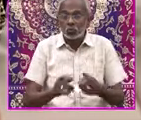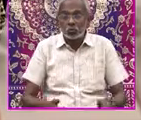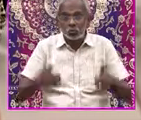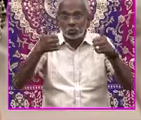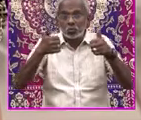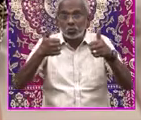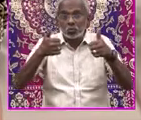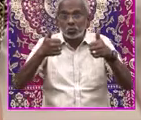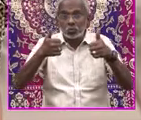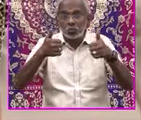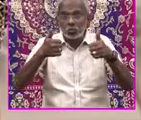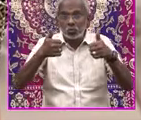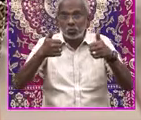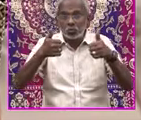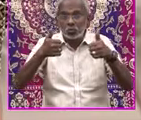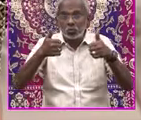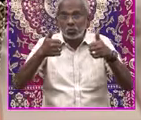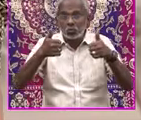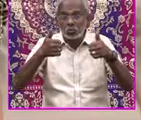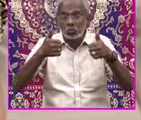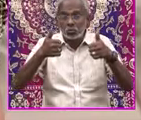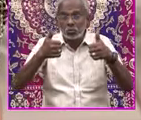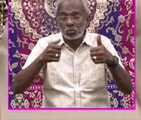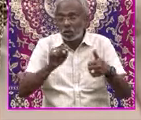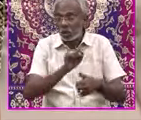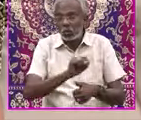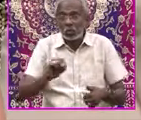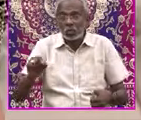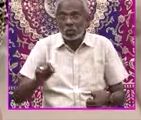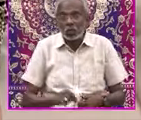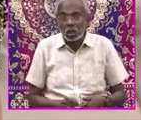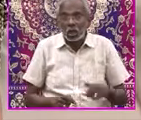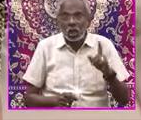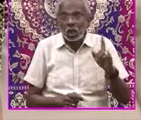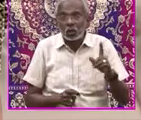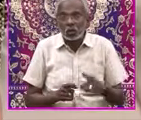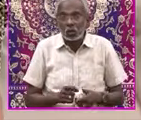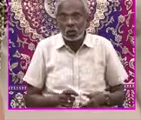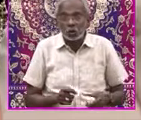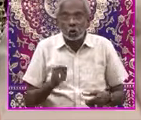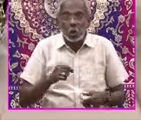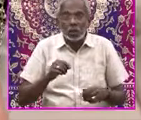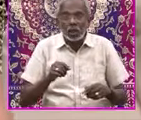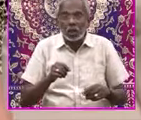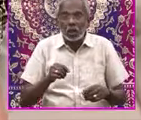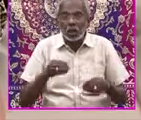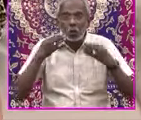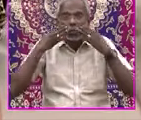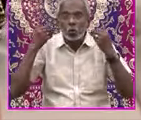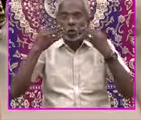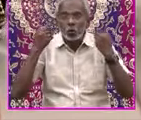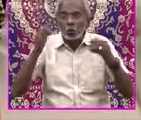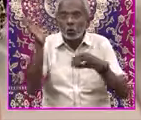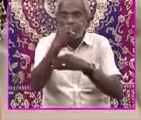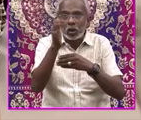யார் அப்படின்னா பரணி இலக்கியம் கலிங்கத்து பரணியில வரக்கூடிய சோழ மன்னன். ஆனா சொற்போரில் வல்லவர்